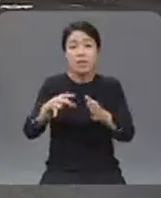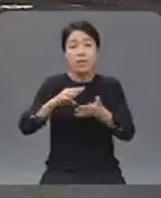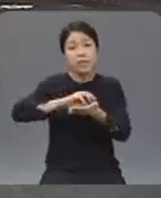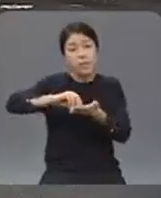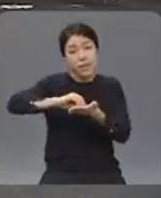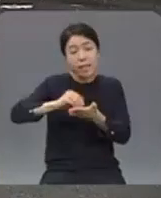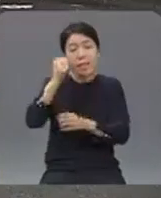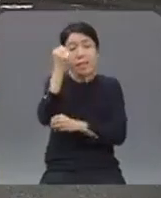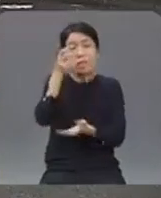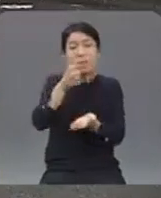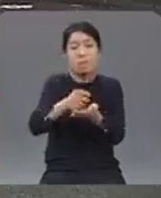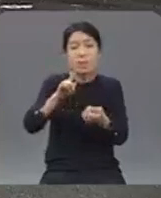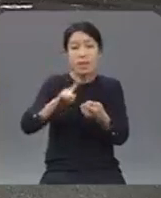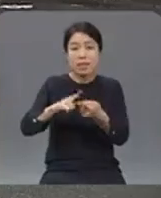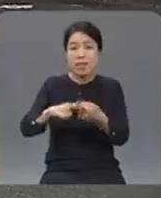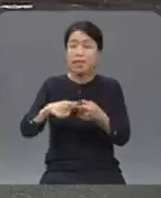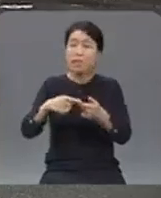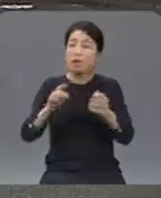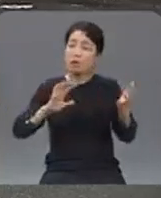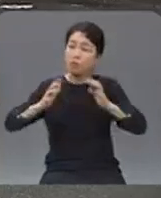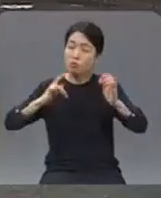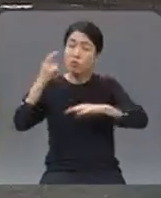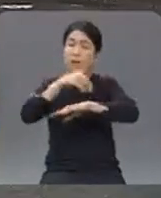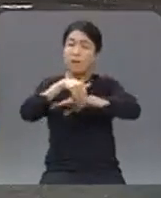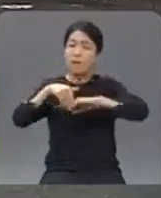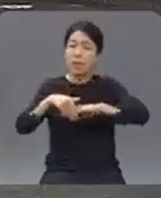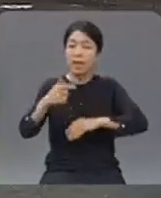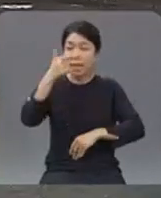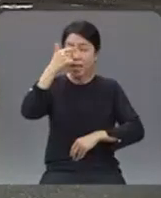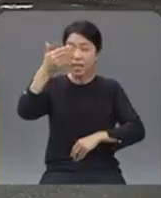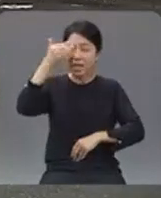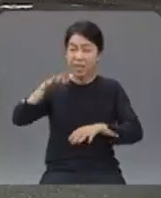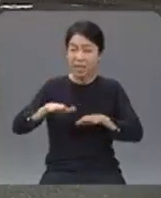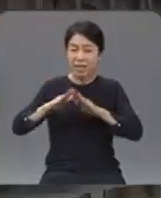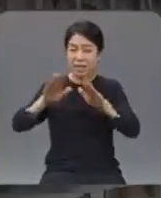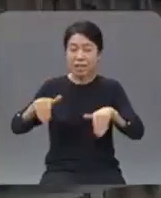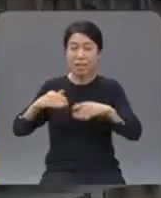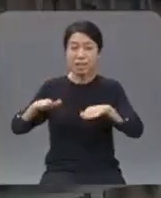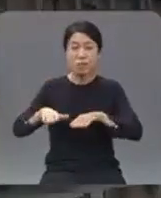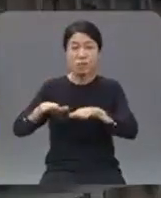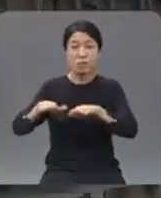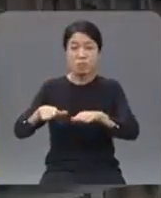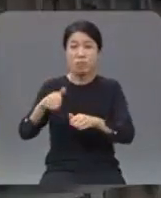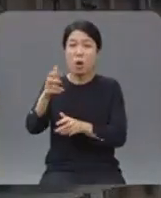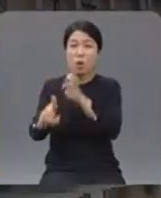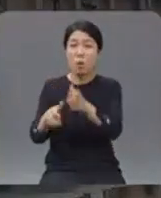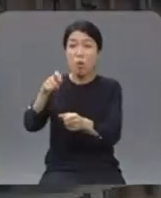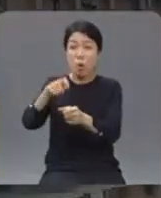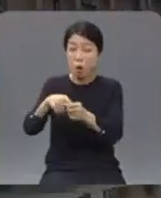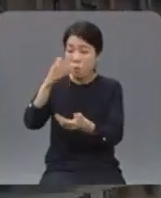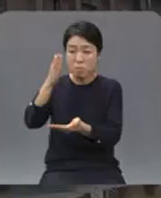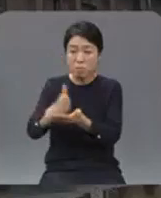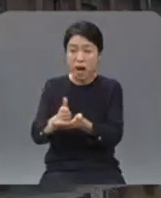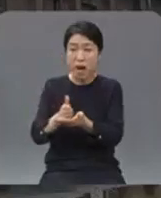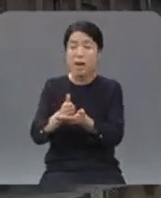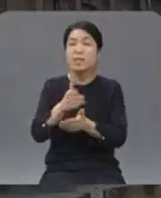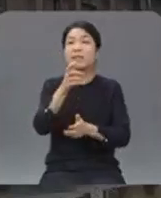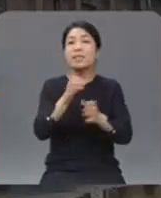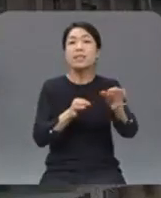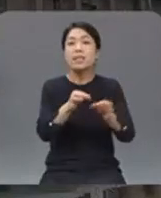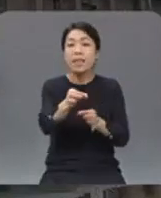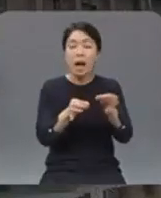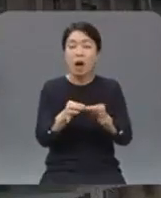재현과 토론이 이어질 예정입니다 옛 전방 1심방직 부재는 공업지역에서 상업주거지역으로 변경되는 과정에서